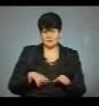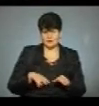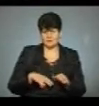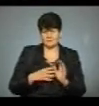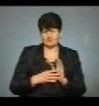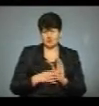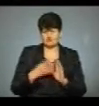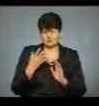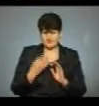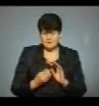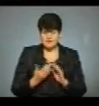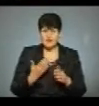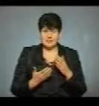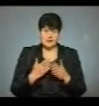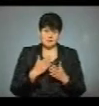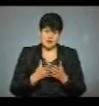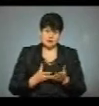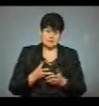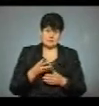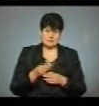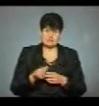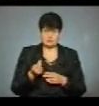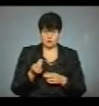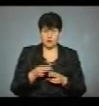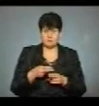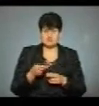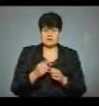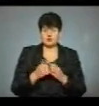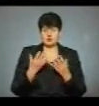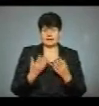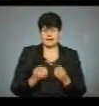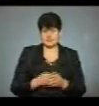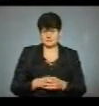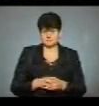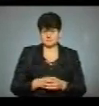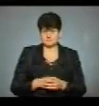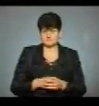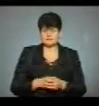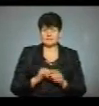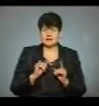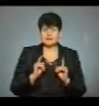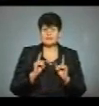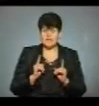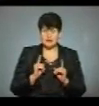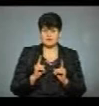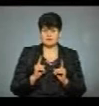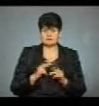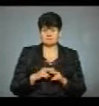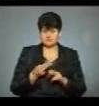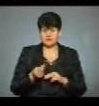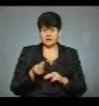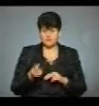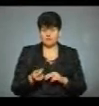90 днів, але мають заплатити компенсацію за кожен день. От. І навіть компенсація може бути